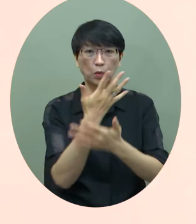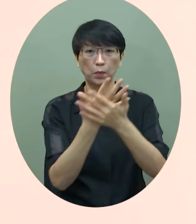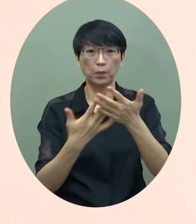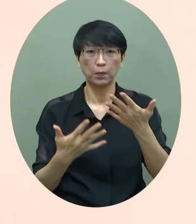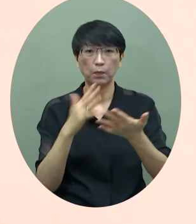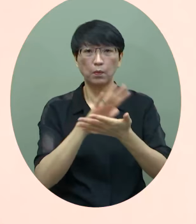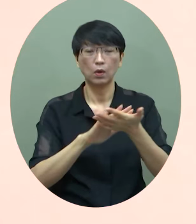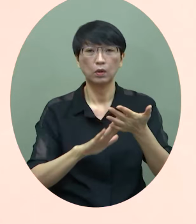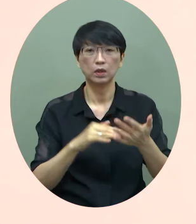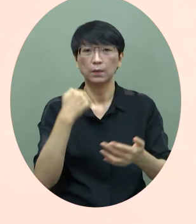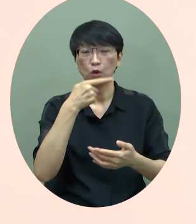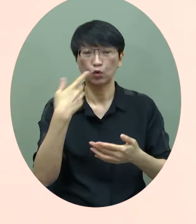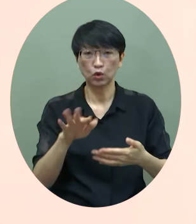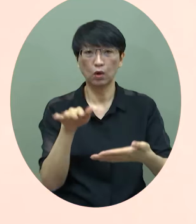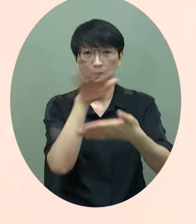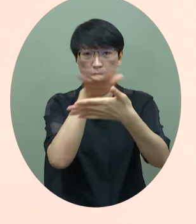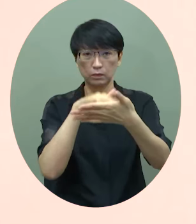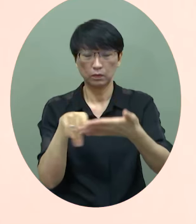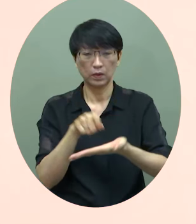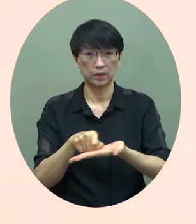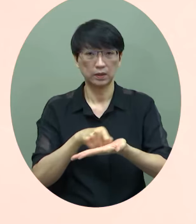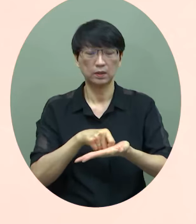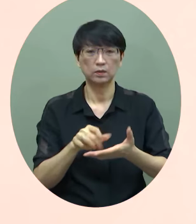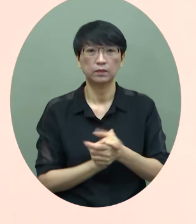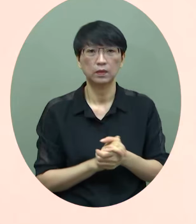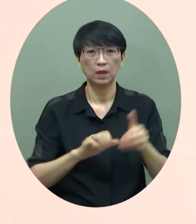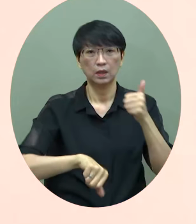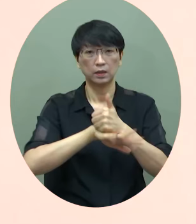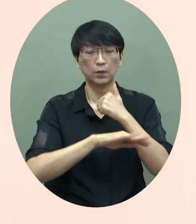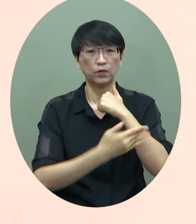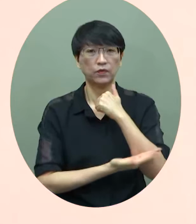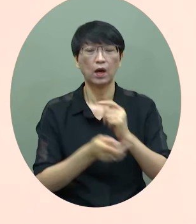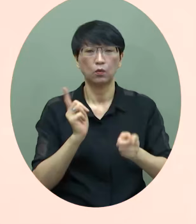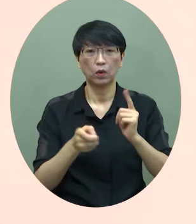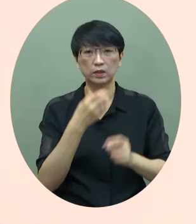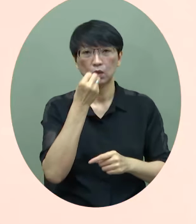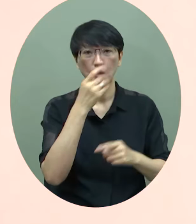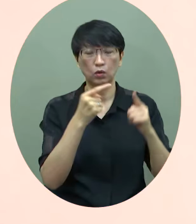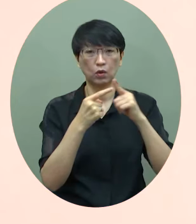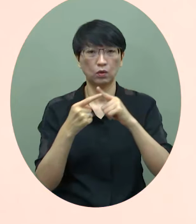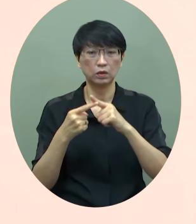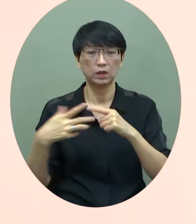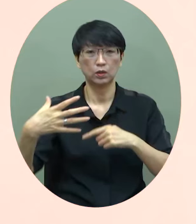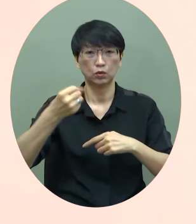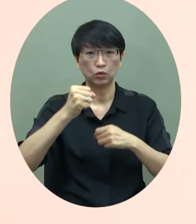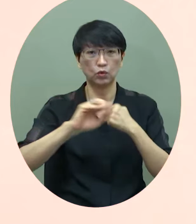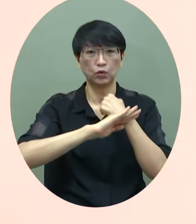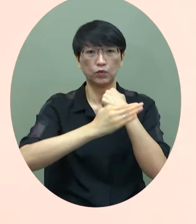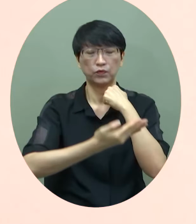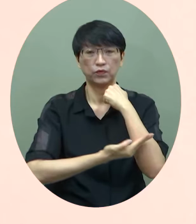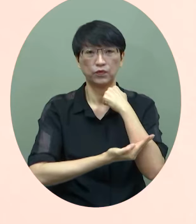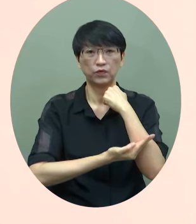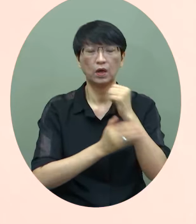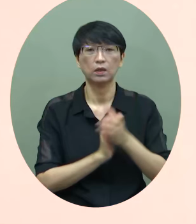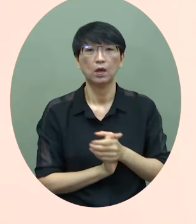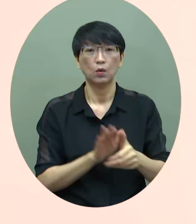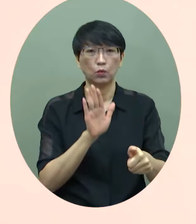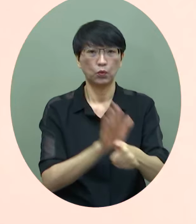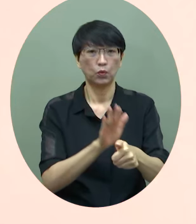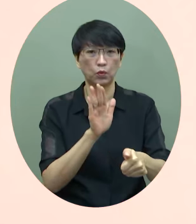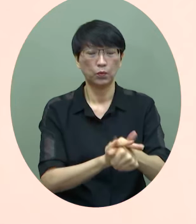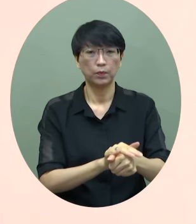有一篇文章說無論在基本法或香港人權法案之下我們都會保障